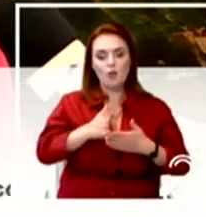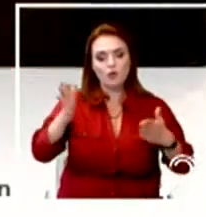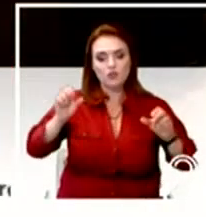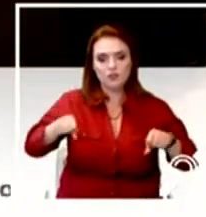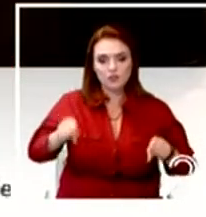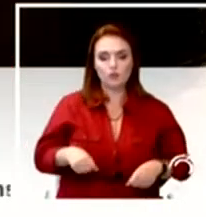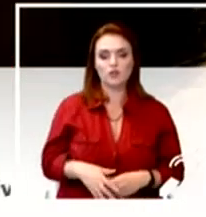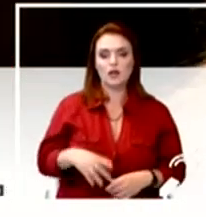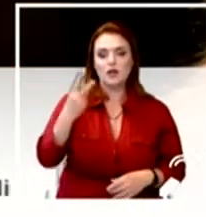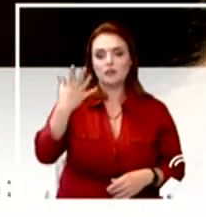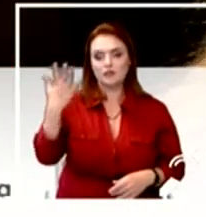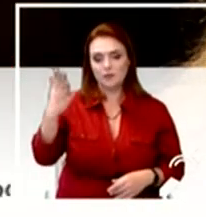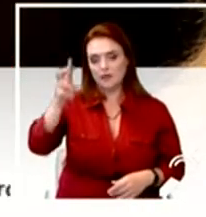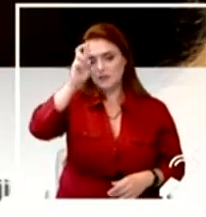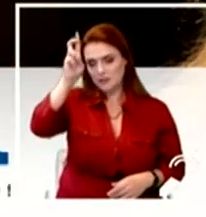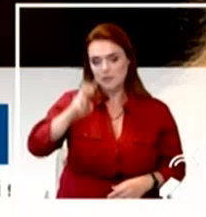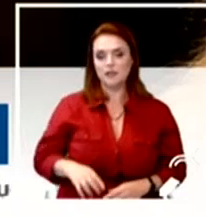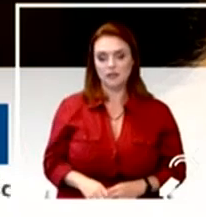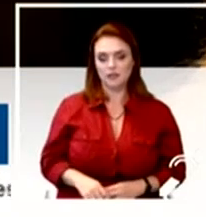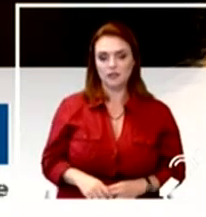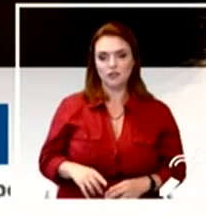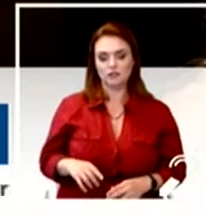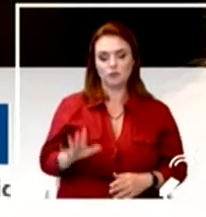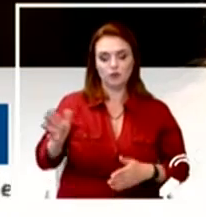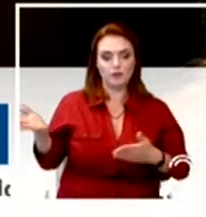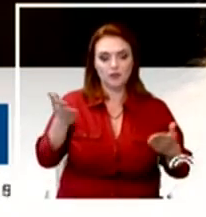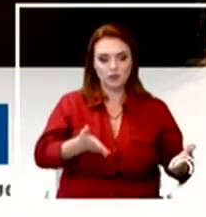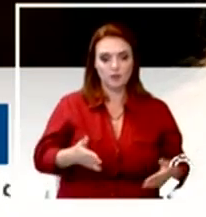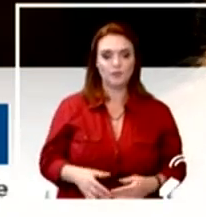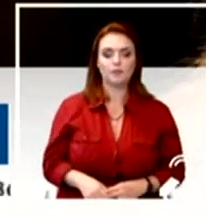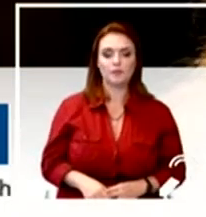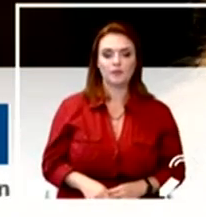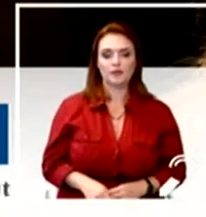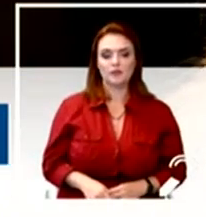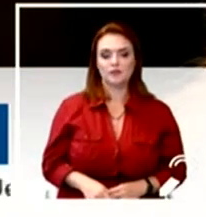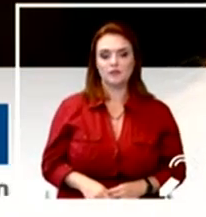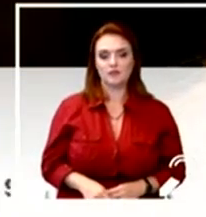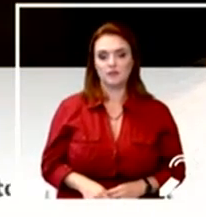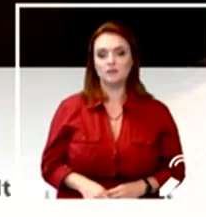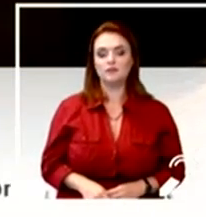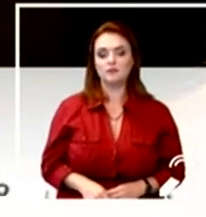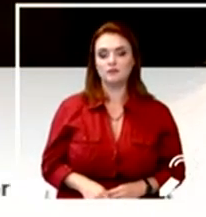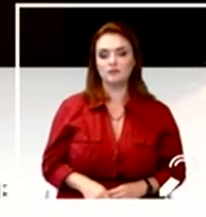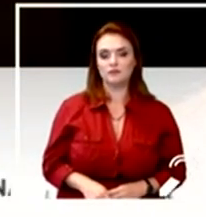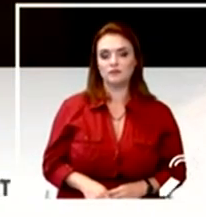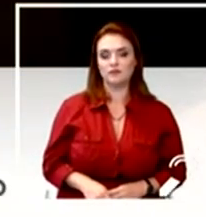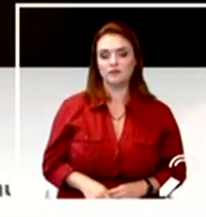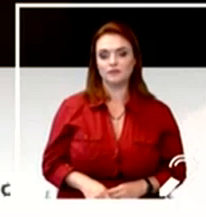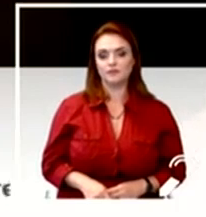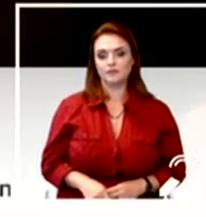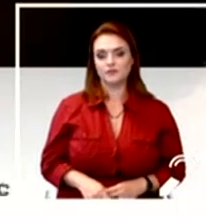de țări. Acest flux pe care l-a menționat Elena, el se va mări substanțial, sperăm și mizăm să crească în următorii